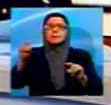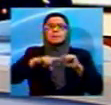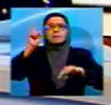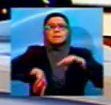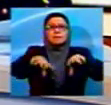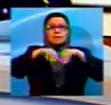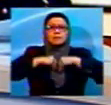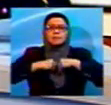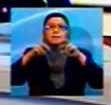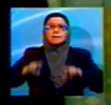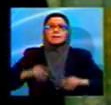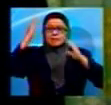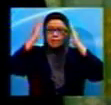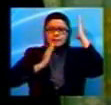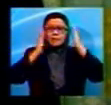dan